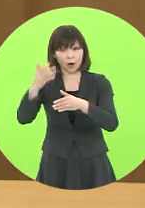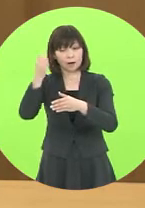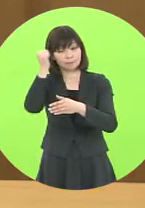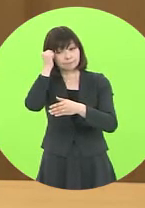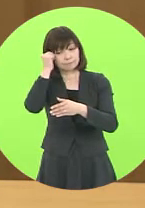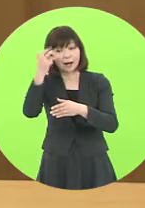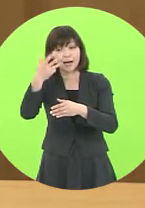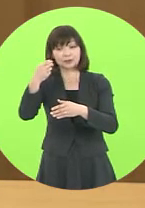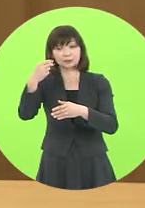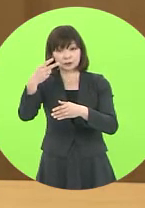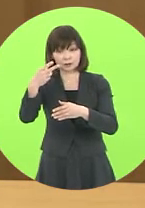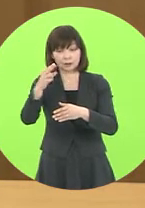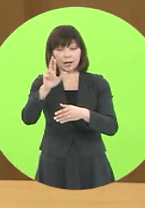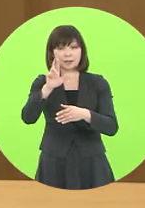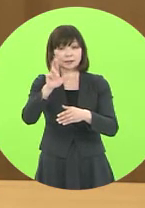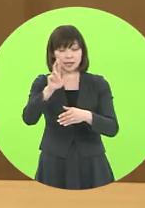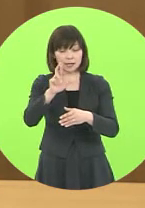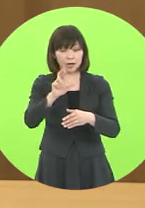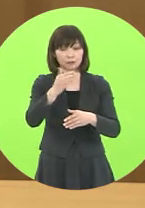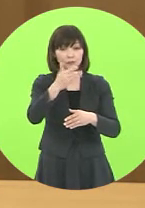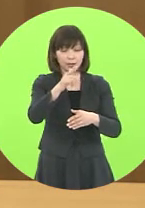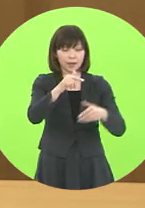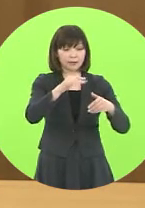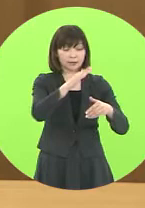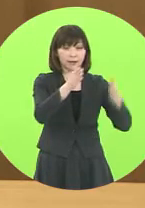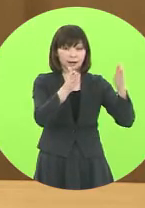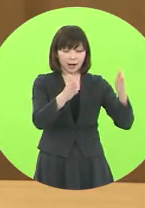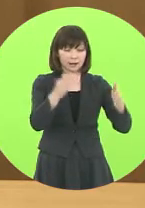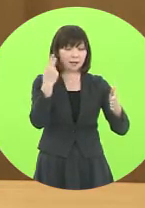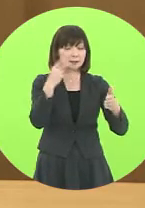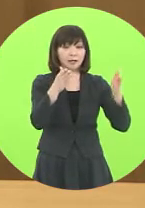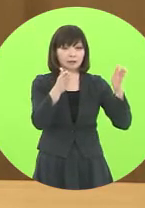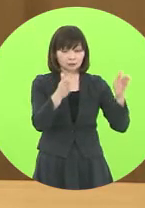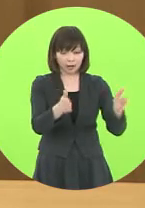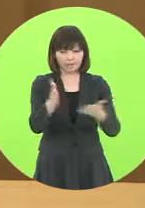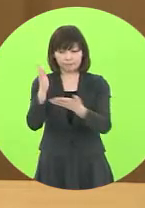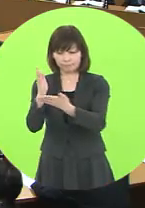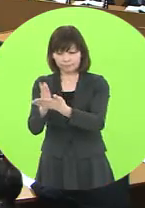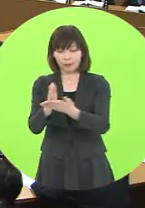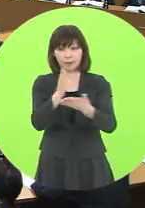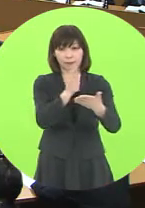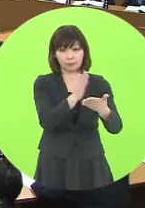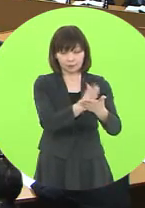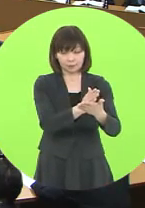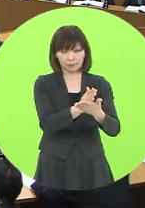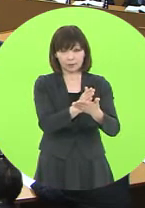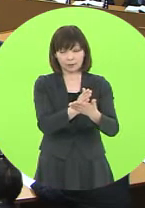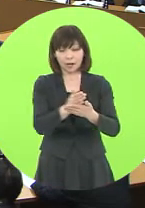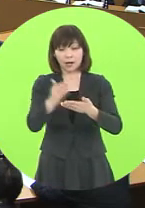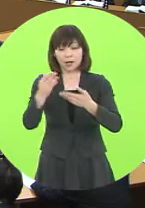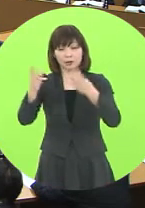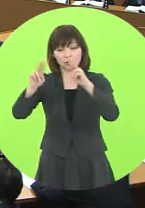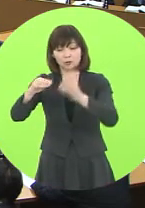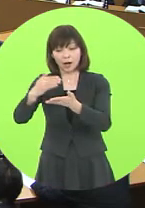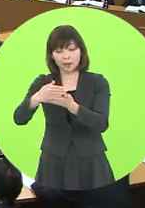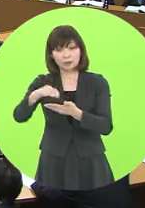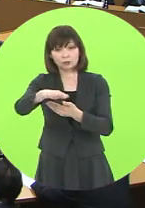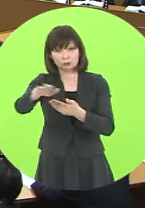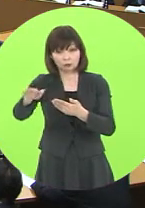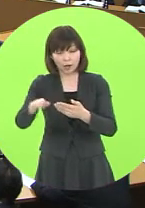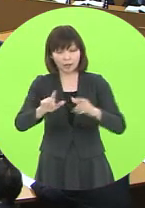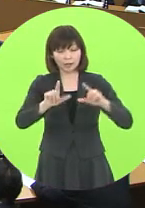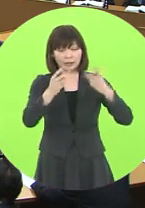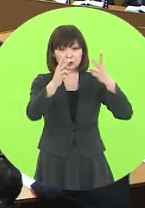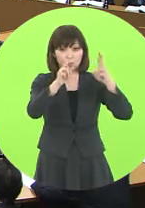線の呉坂間では2ヶ月間にわたり不通となったことなどから、広島駅周辺と東広